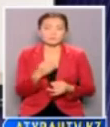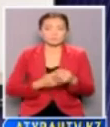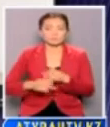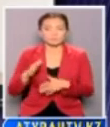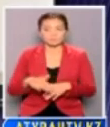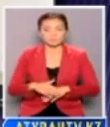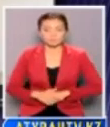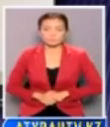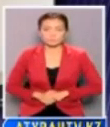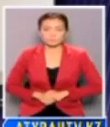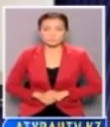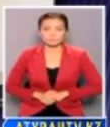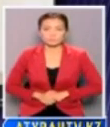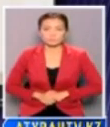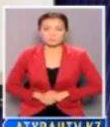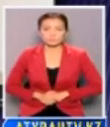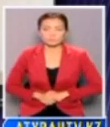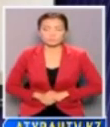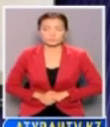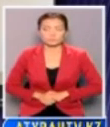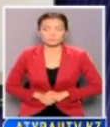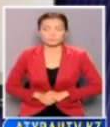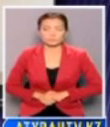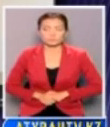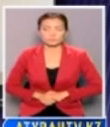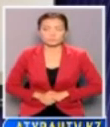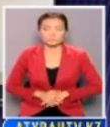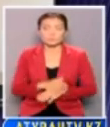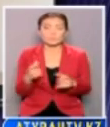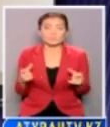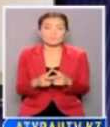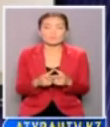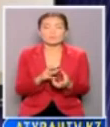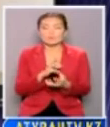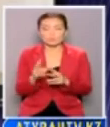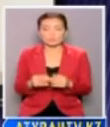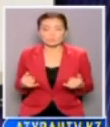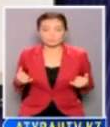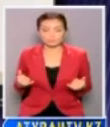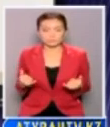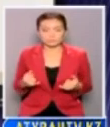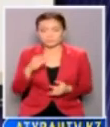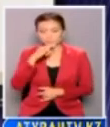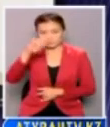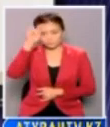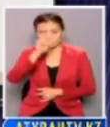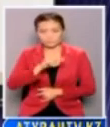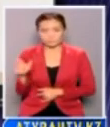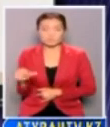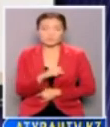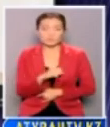көп емеспіз. Сол эксперттердің пікірі бойынша қазір карантин болғаннан кейін қазақстандықтар